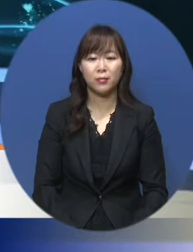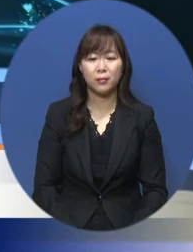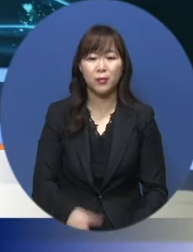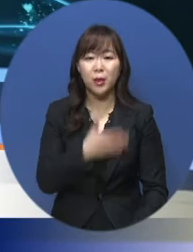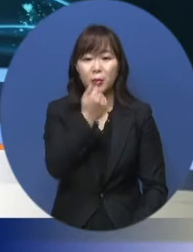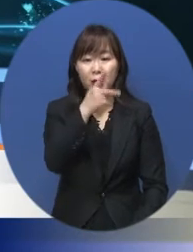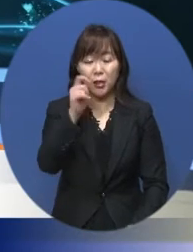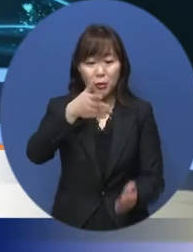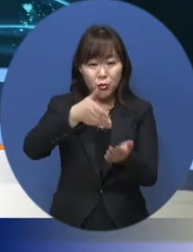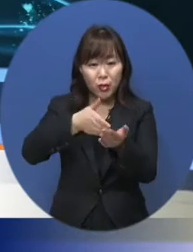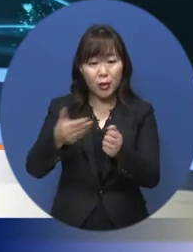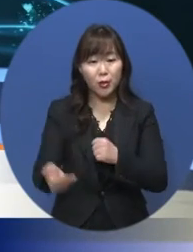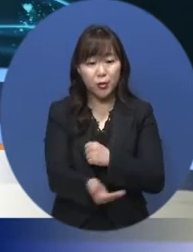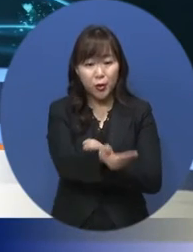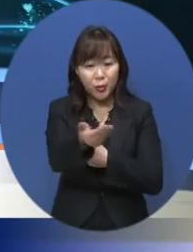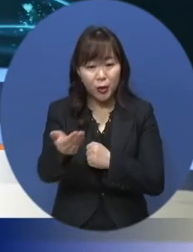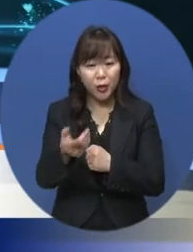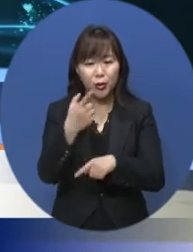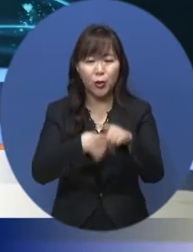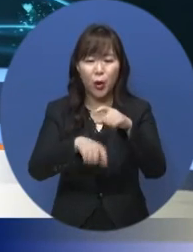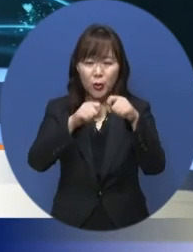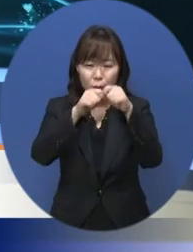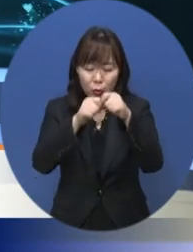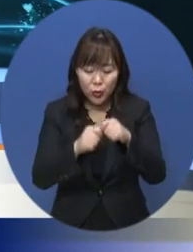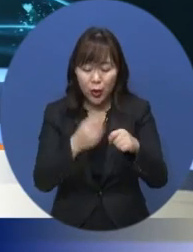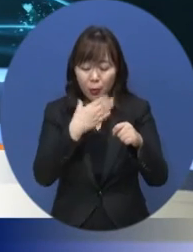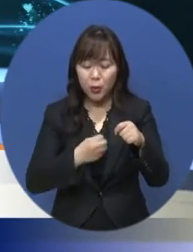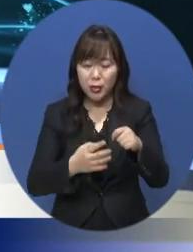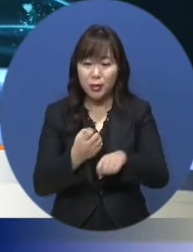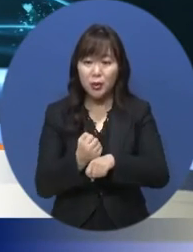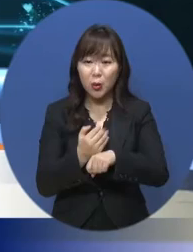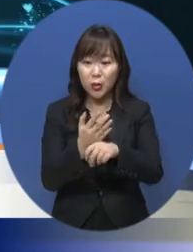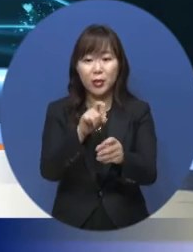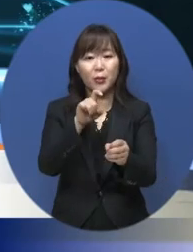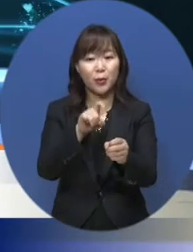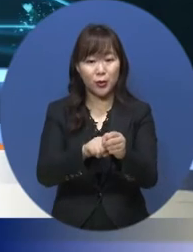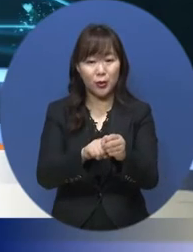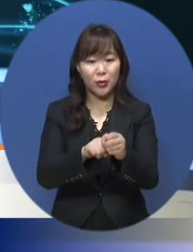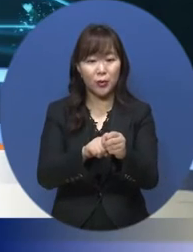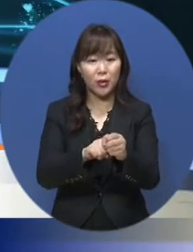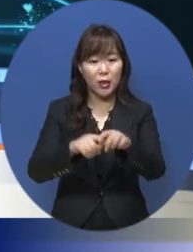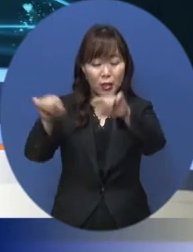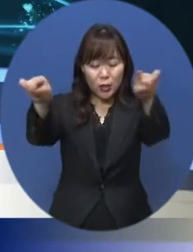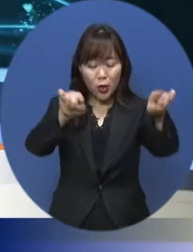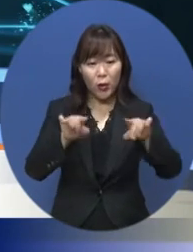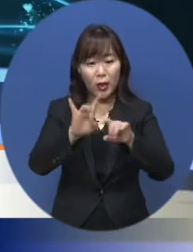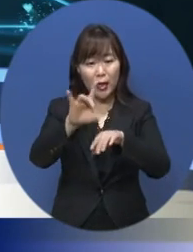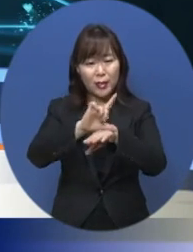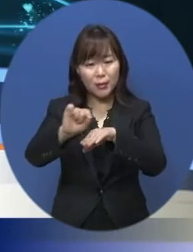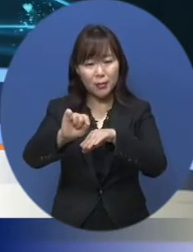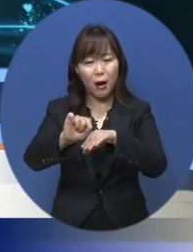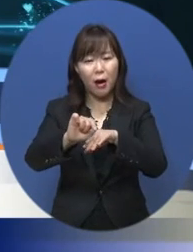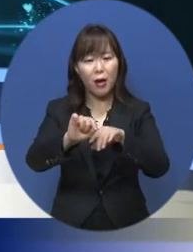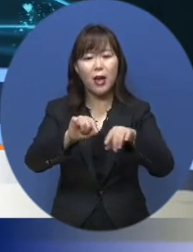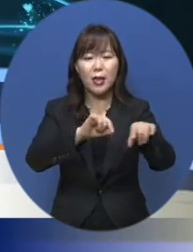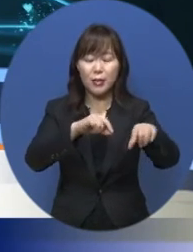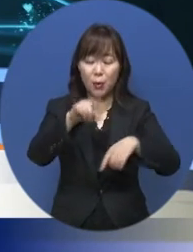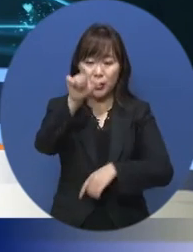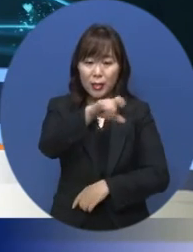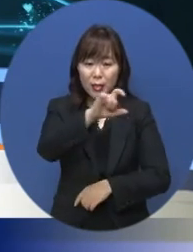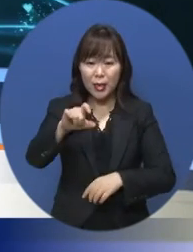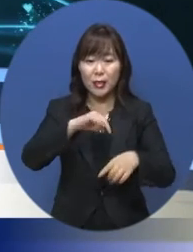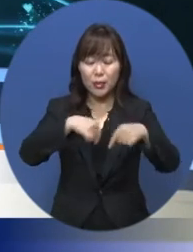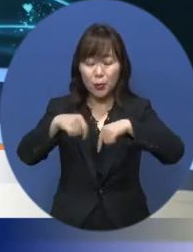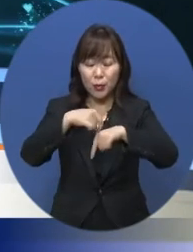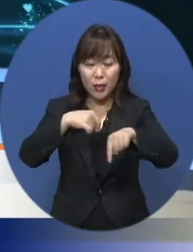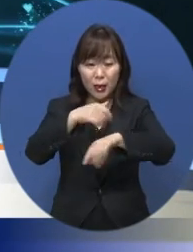복지TV 뉴스가 시청자 여러분께 보다 촘촘한 복지를 전해드리기 위해 전국의 각 지자체별 복지정책을 살펴보는